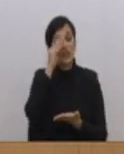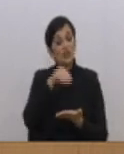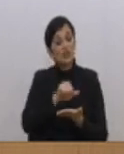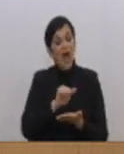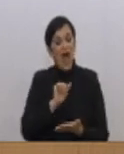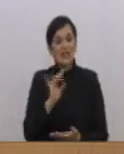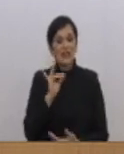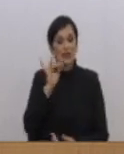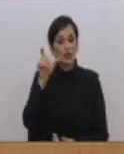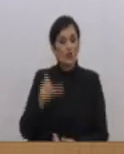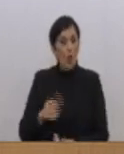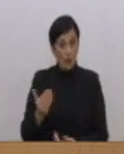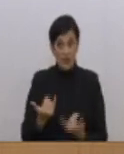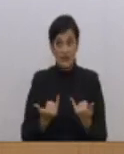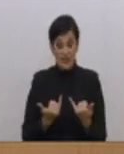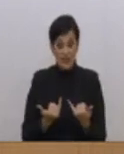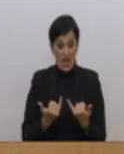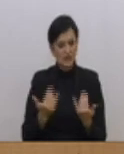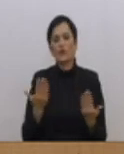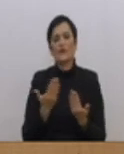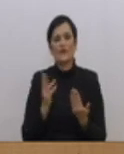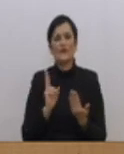ისტორიკოსი ან დღესაც კი ვინმე რომელიც